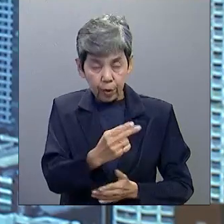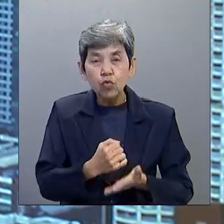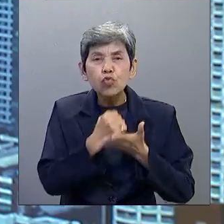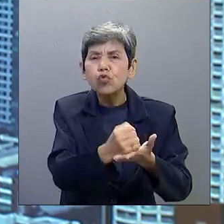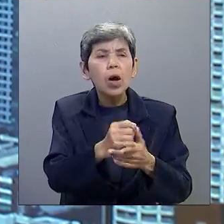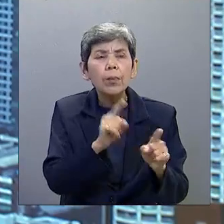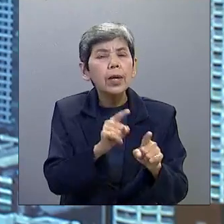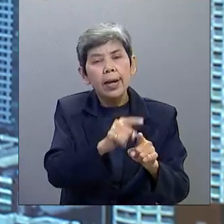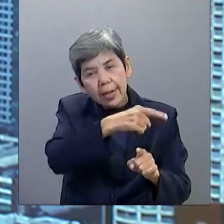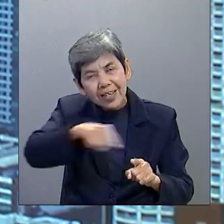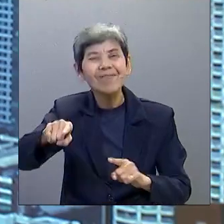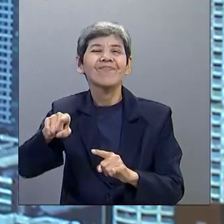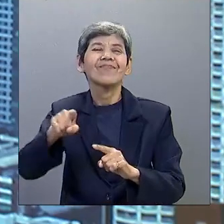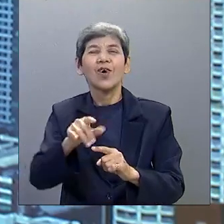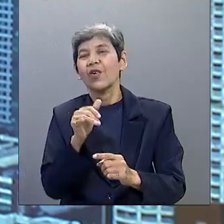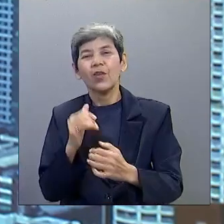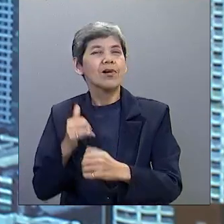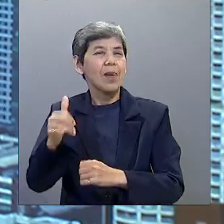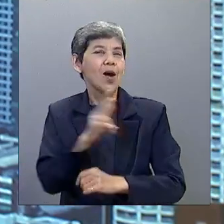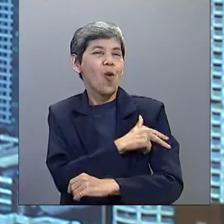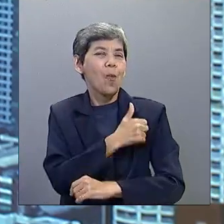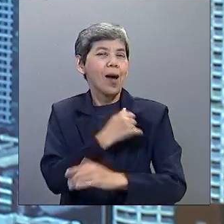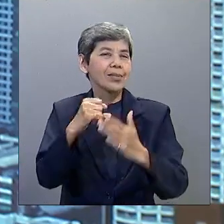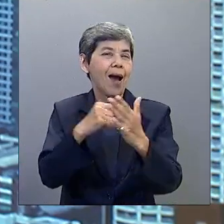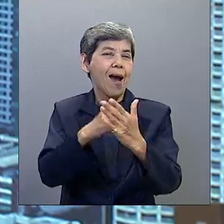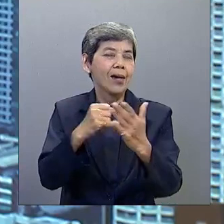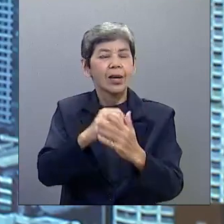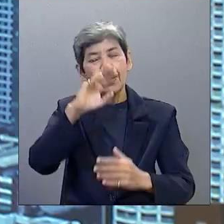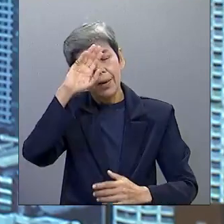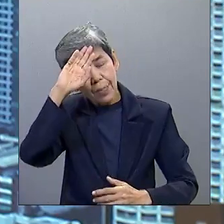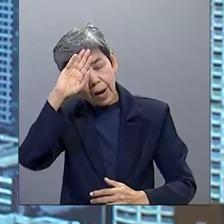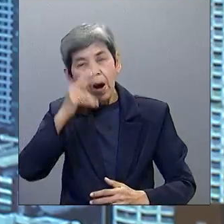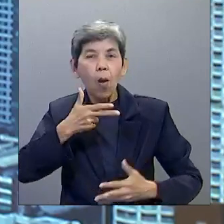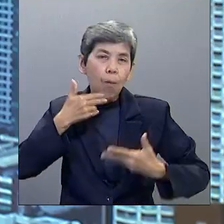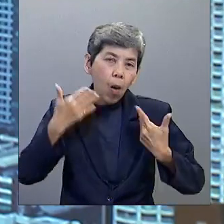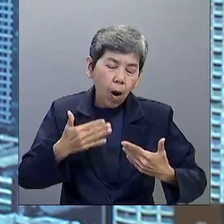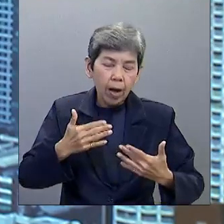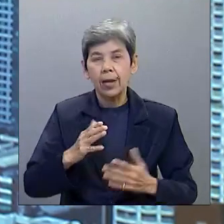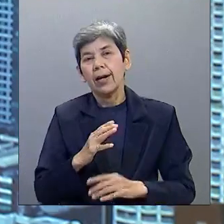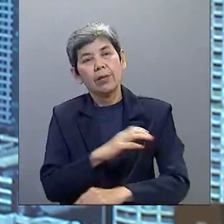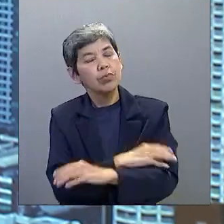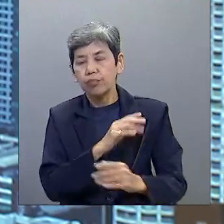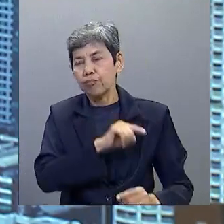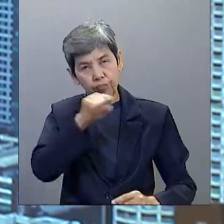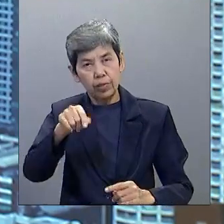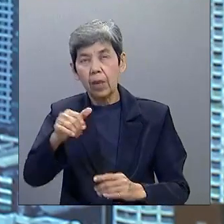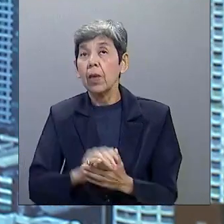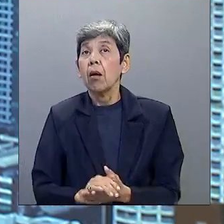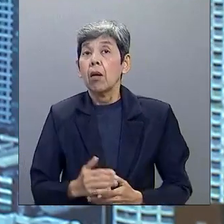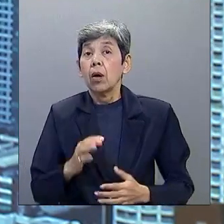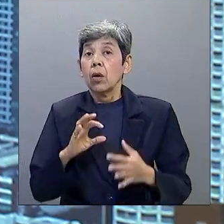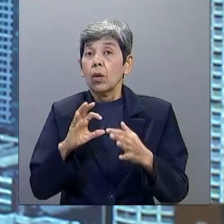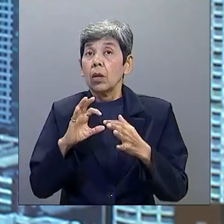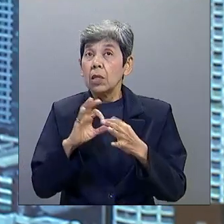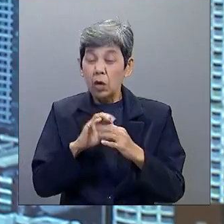ขาเข้ามาสู่ในระบบการติดตามของเราและไม่ว่าจะเป็นโรคเรื้อรังหรือว่าโรคที่ต้องรักษาต่อเนื่องเนี่ยอันนี้เขาอยู่ในทะเบียนได้ทีนี้สุขภาว